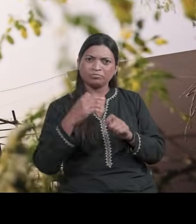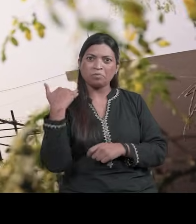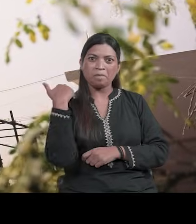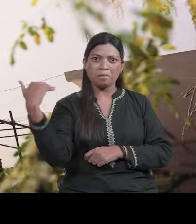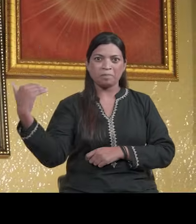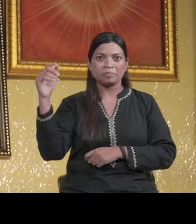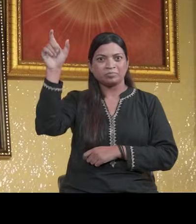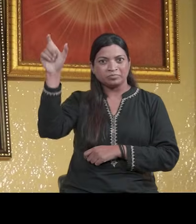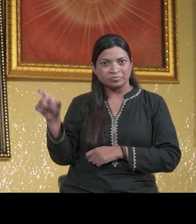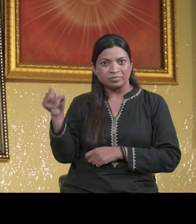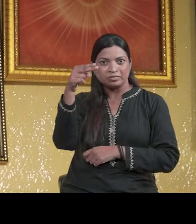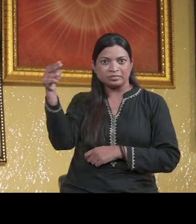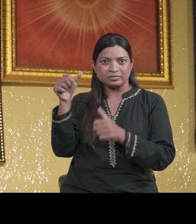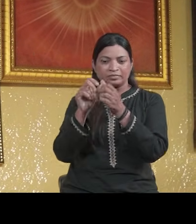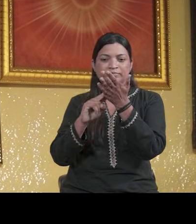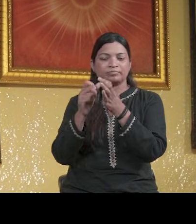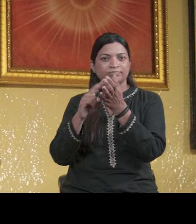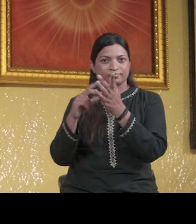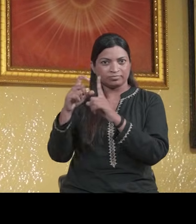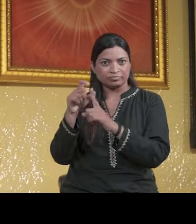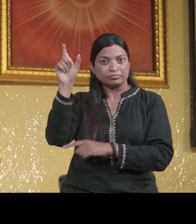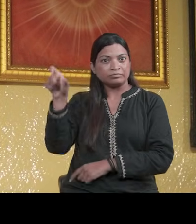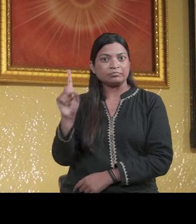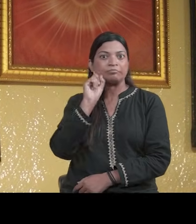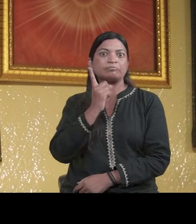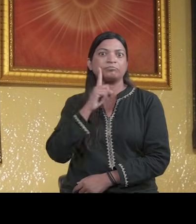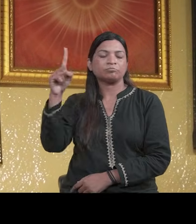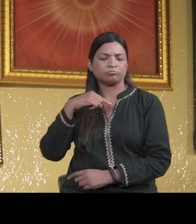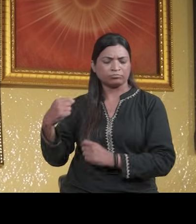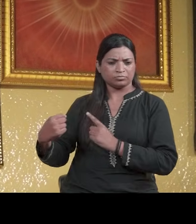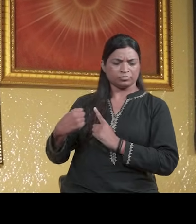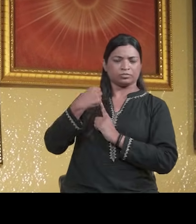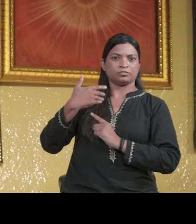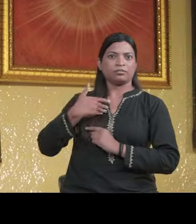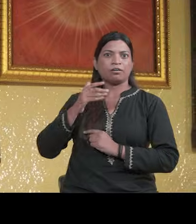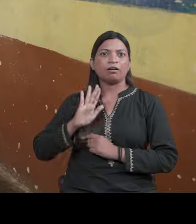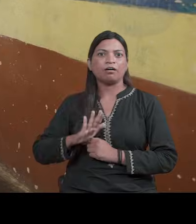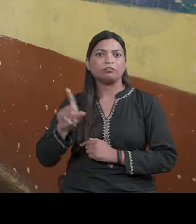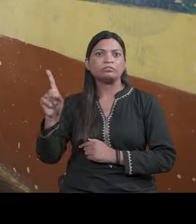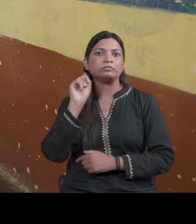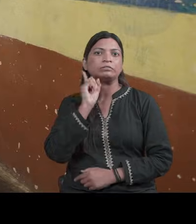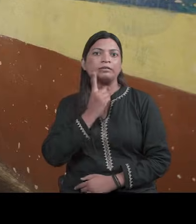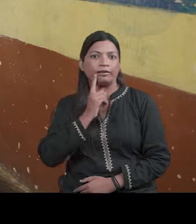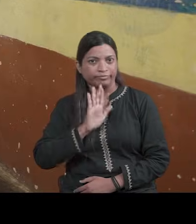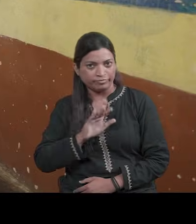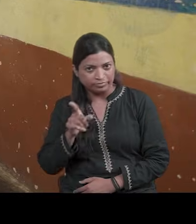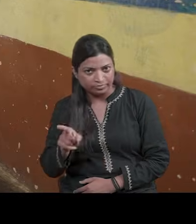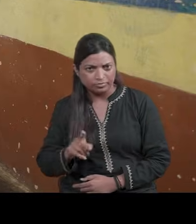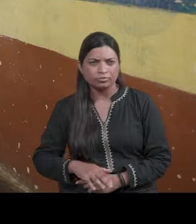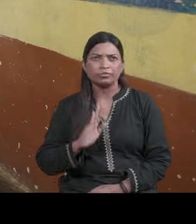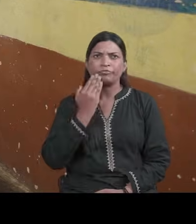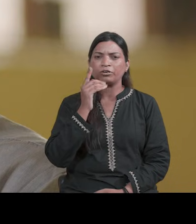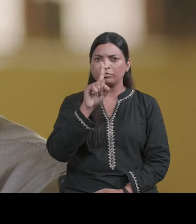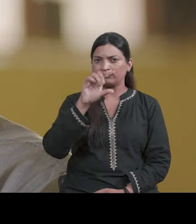मिली, जिनका नाम आनंद था और वो मूक बधिर थे, बोल और सुन नहीं पाते थे। 1997 में